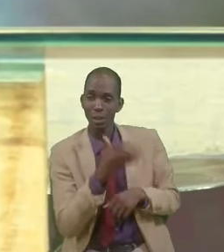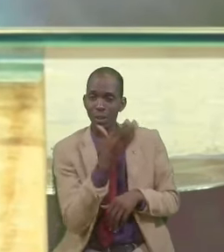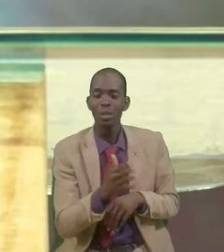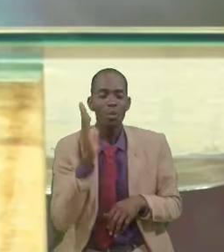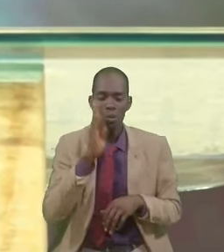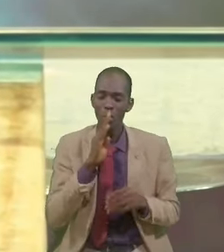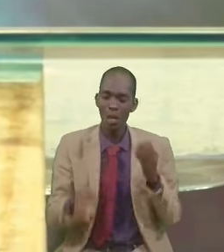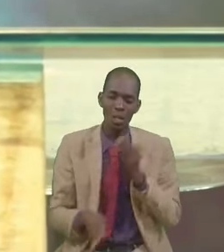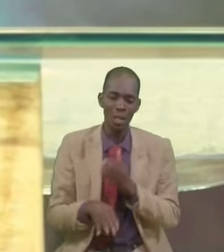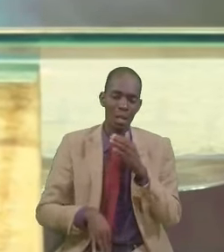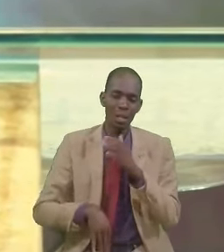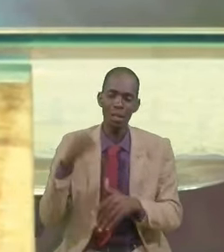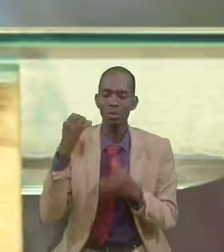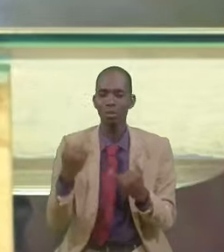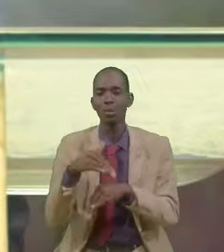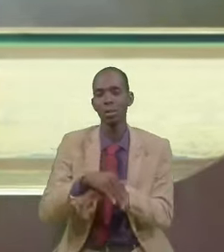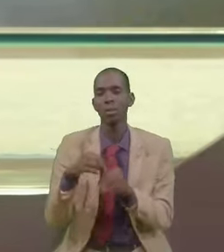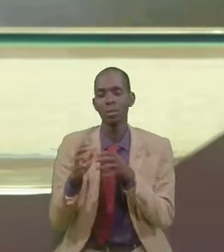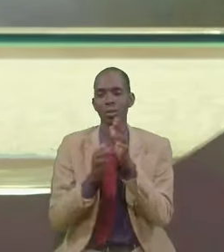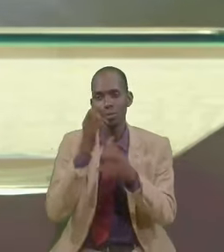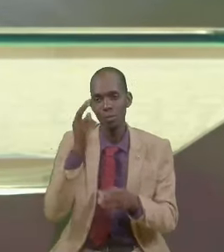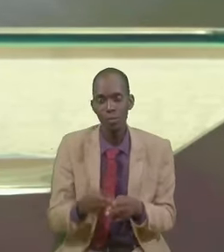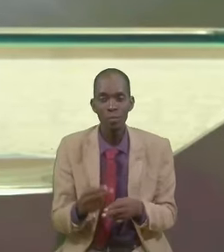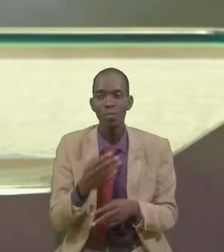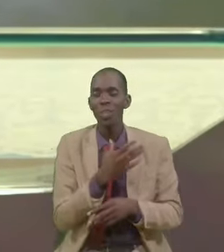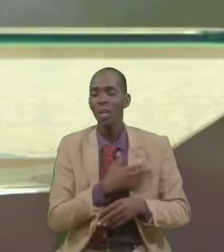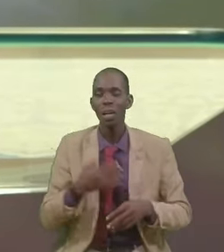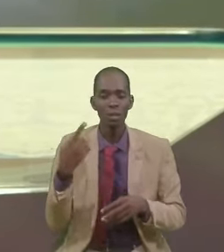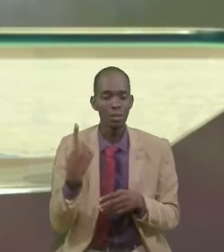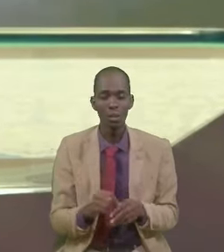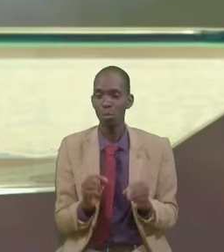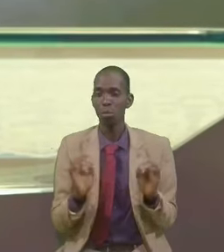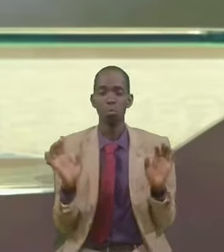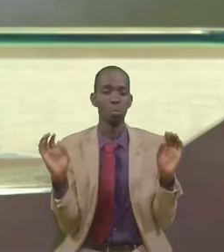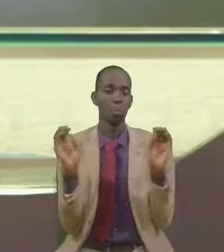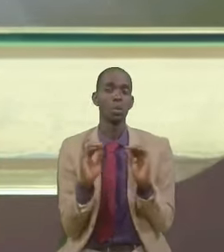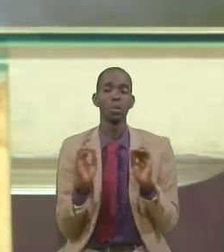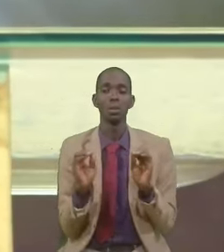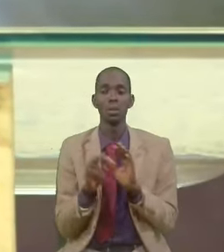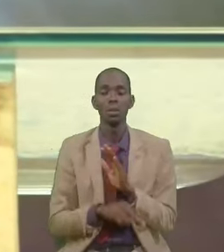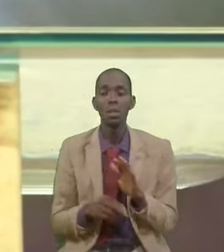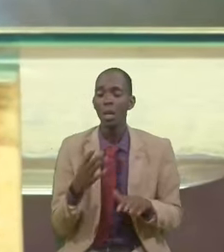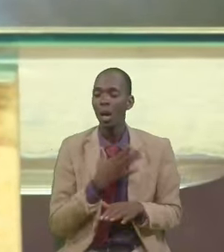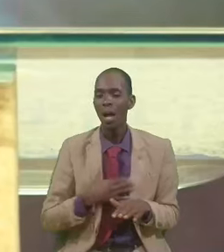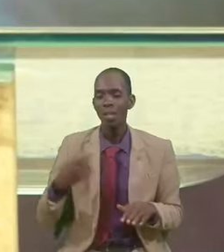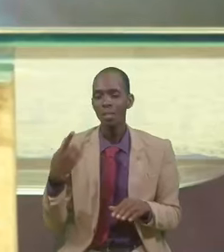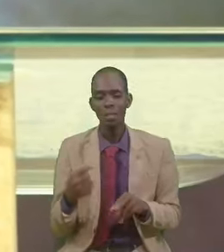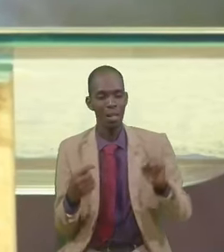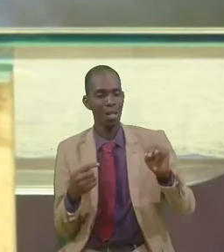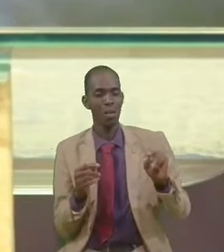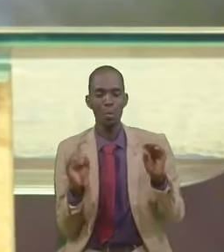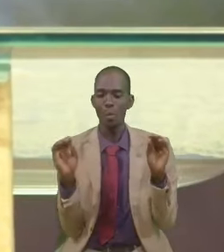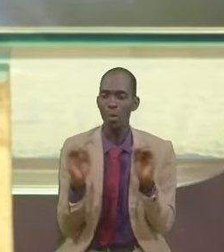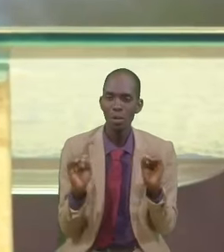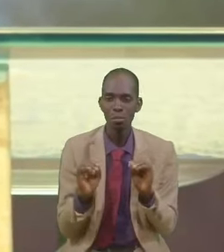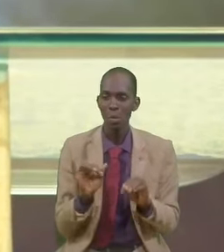soir. Et le niantisme, la nullité, le